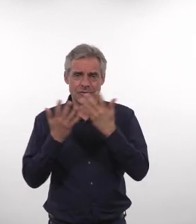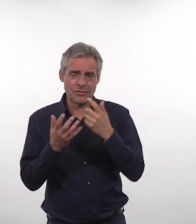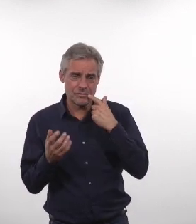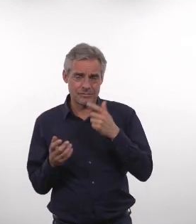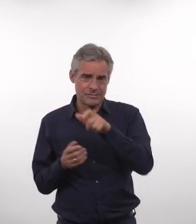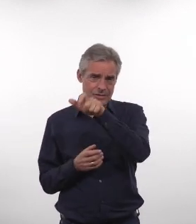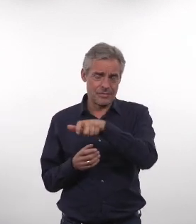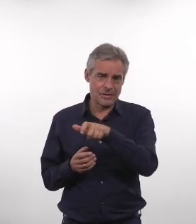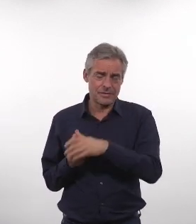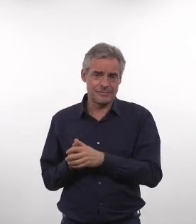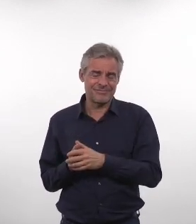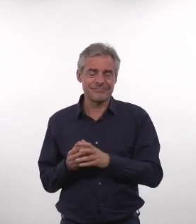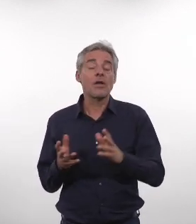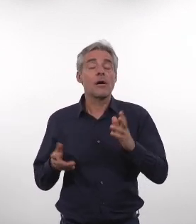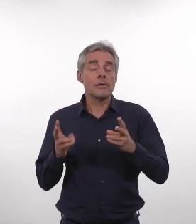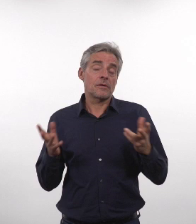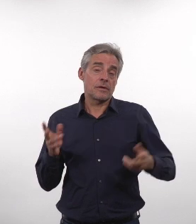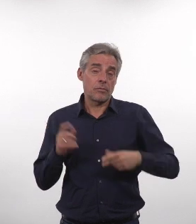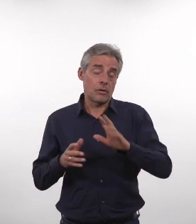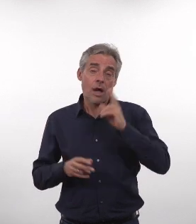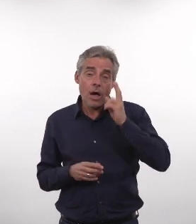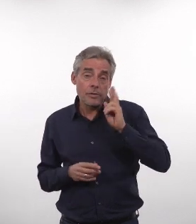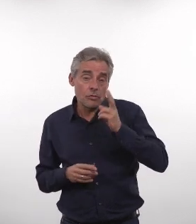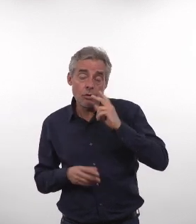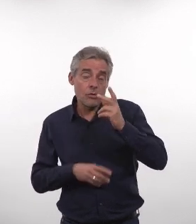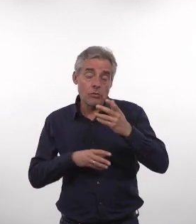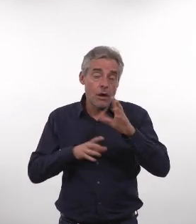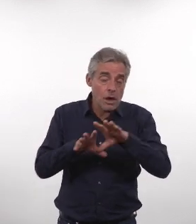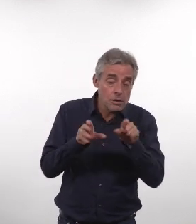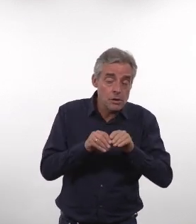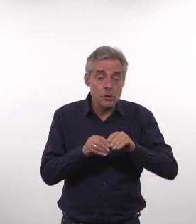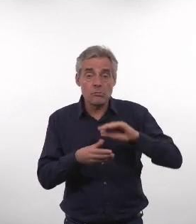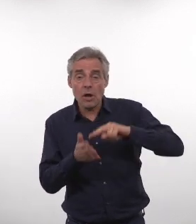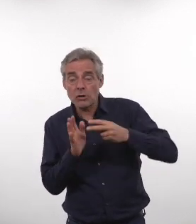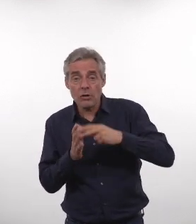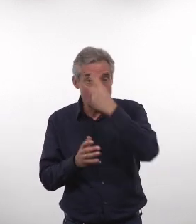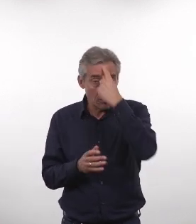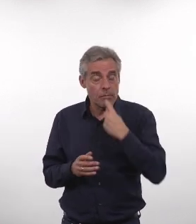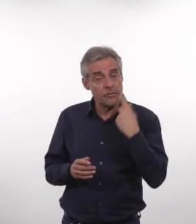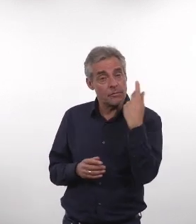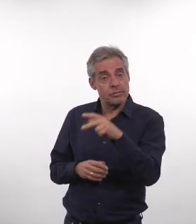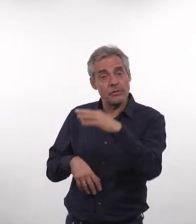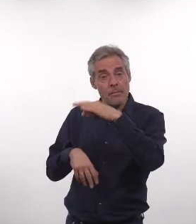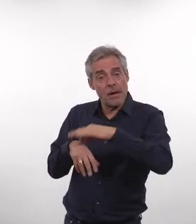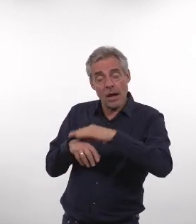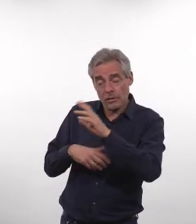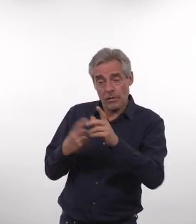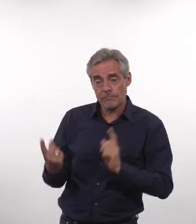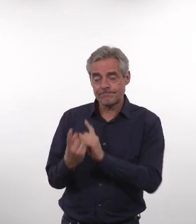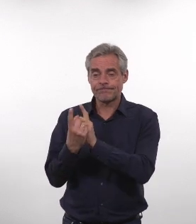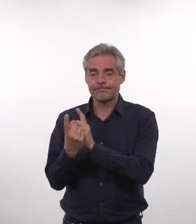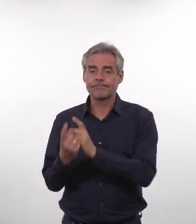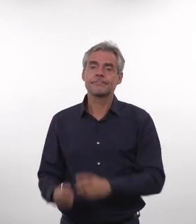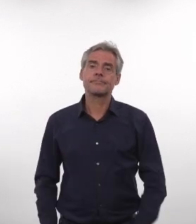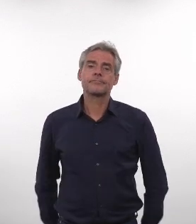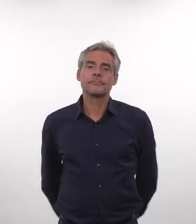personne. Donc voilà, après ça dépend des habitudes des équipes et des profils des personnes qui vont faire